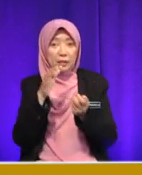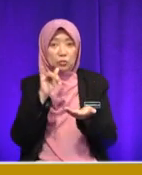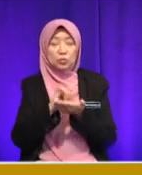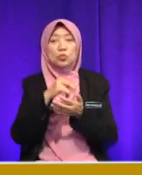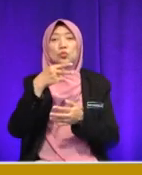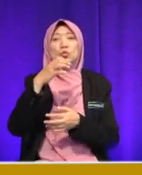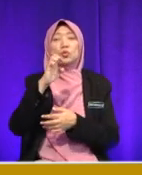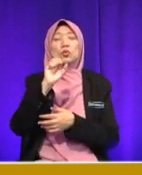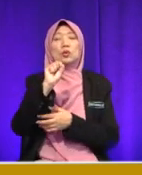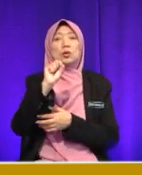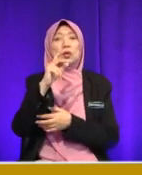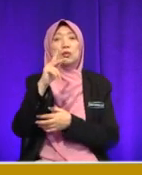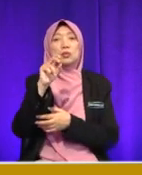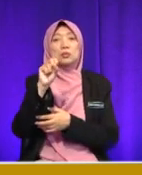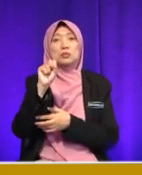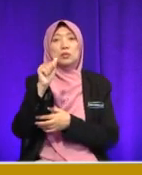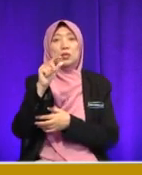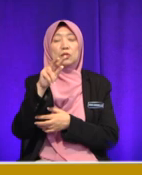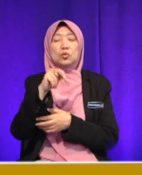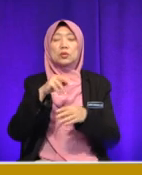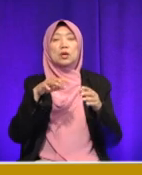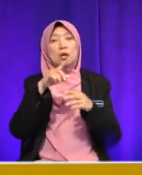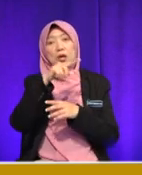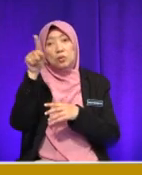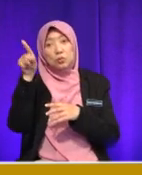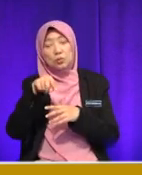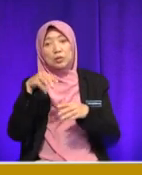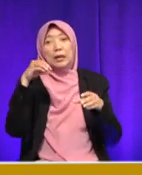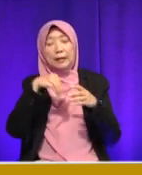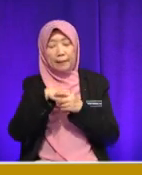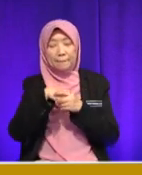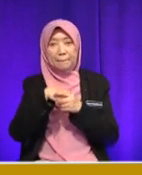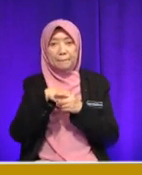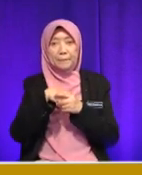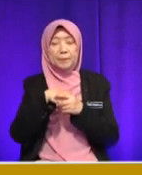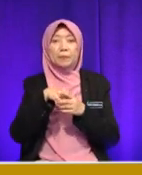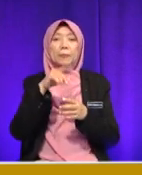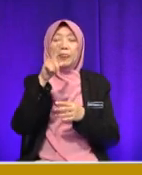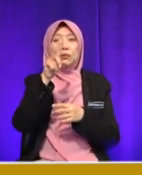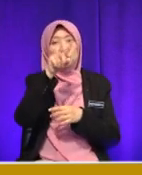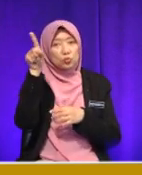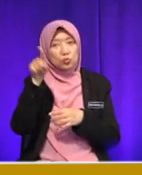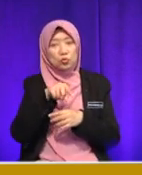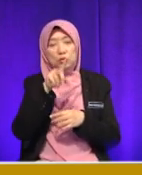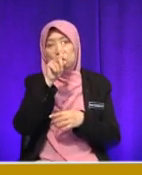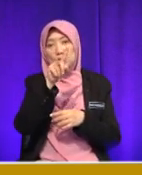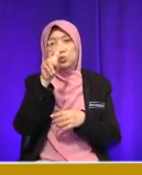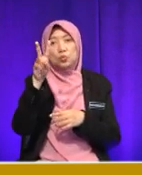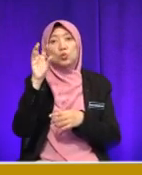heksagon, sudut pedalaman heksagon ataupun sudut di dalam ni. Satu sudut adalah